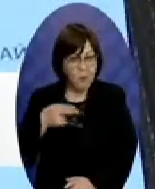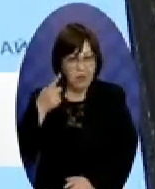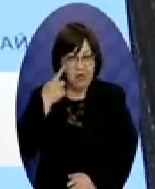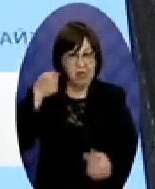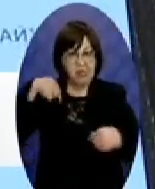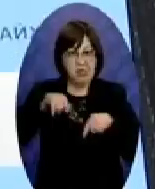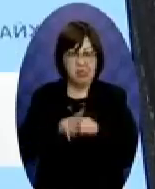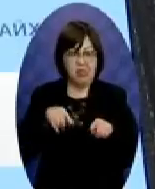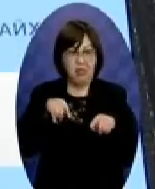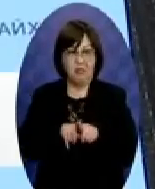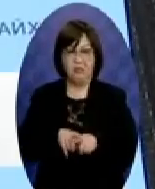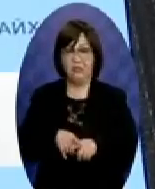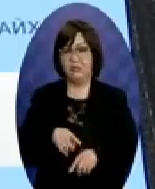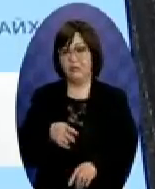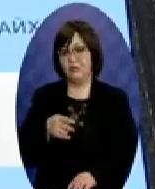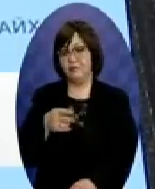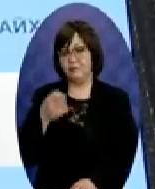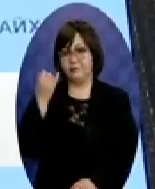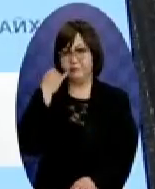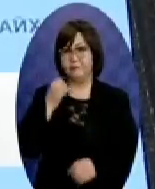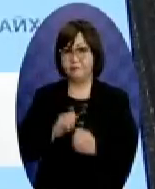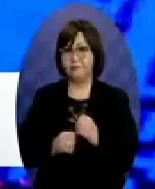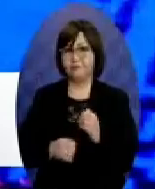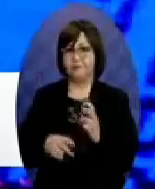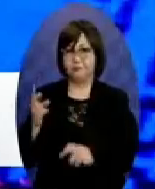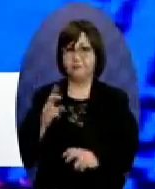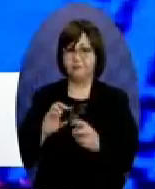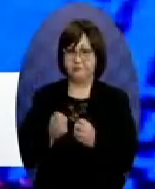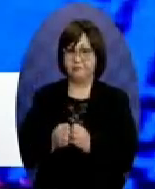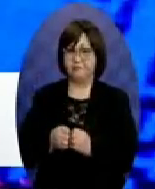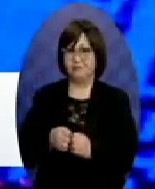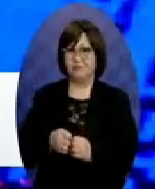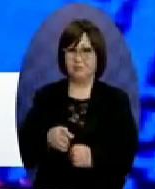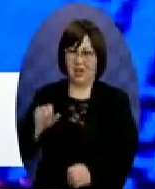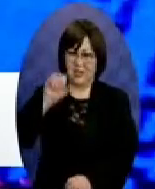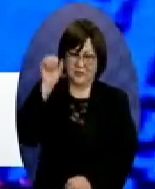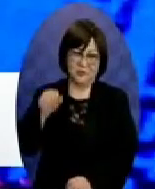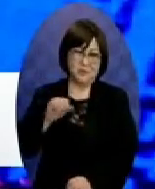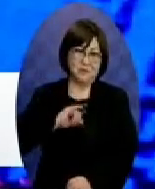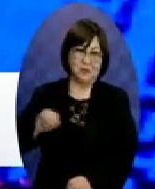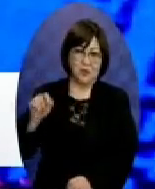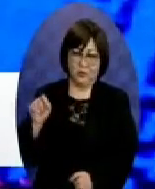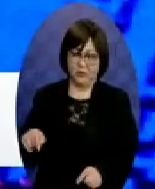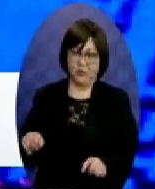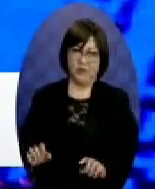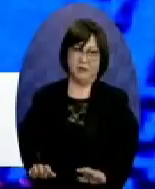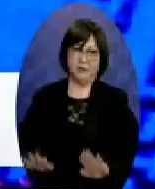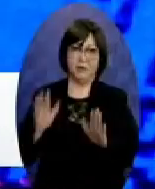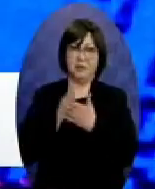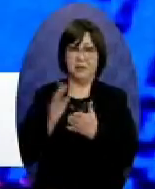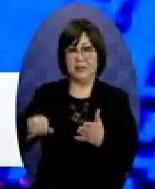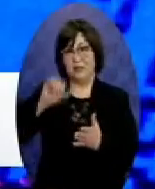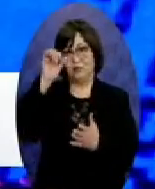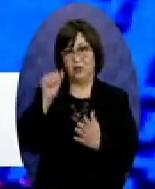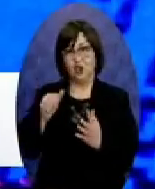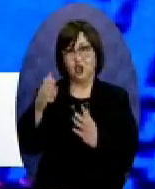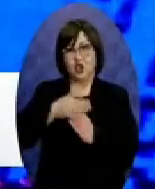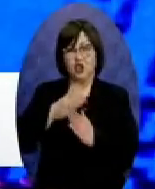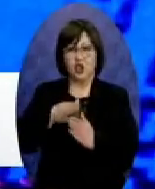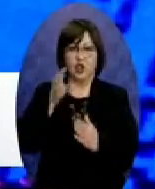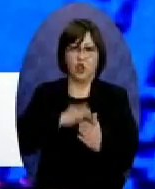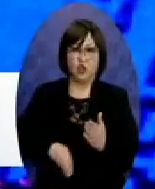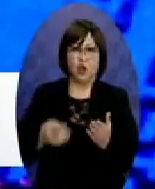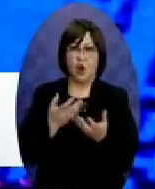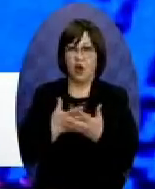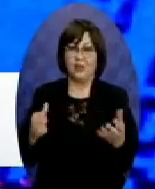жинхэнэ торгоогийн дуур айлгаж энэ бичгтэй нүртэл хийж орволж ирээд байгаа асуудал бол өнөөдөр ч гэсэн байсаар байна. Энэ асуудлыг одоо шийдвэрлэхийн тулд